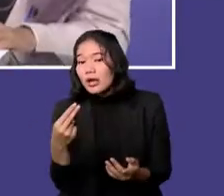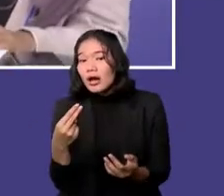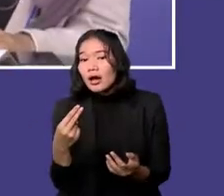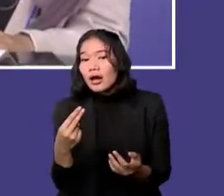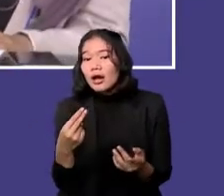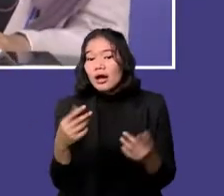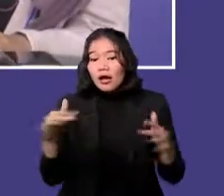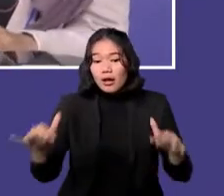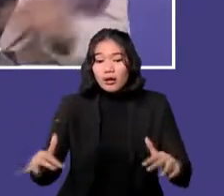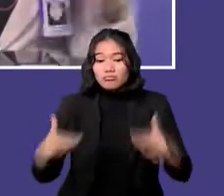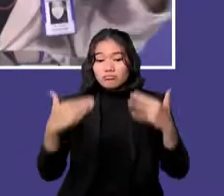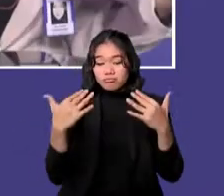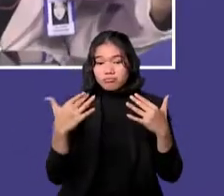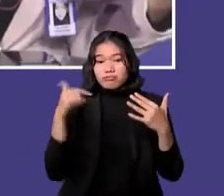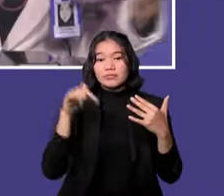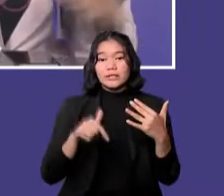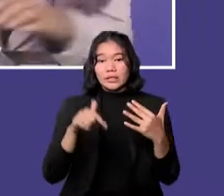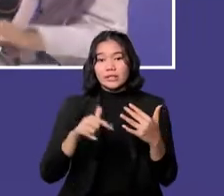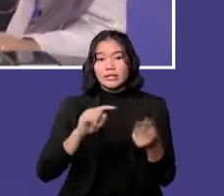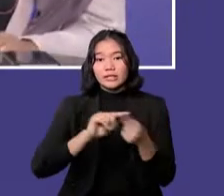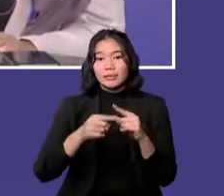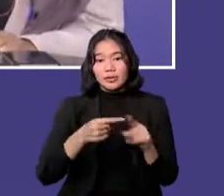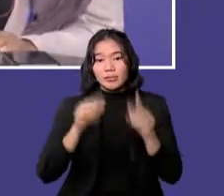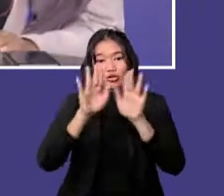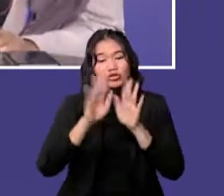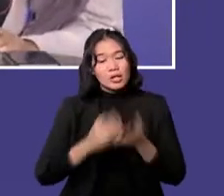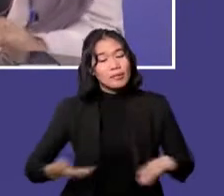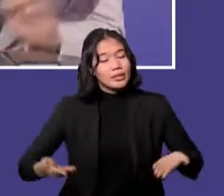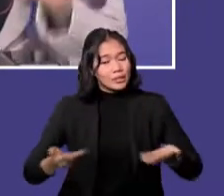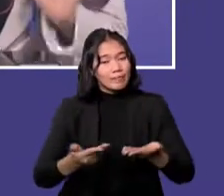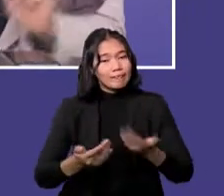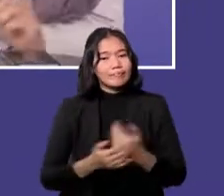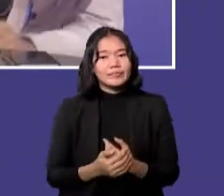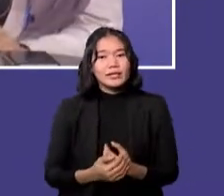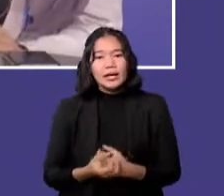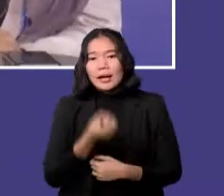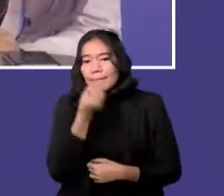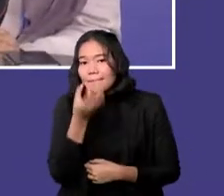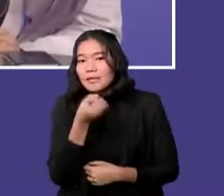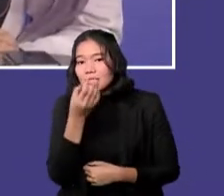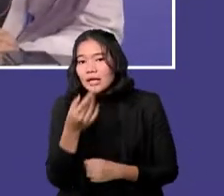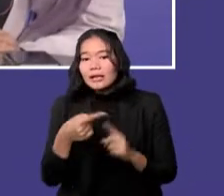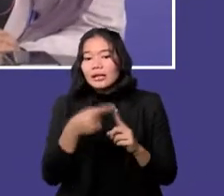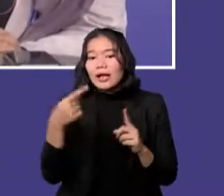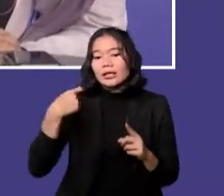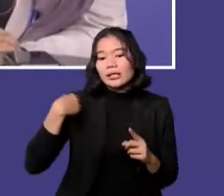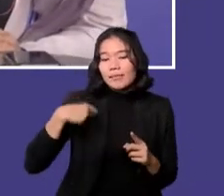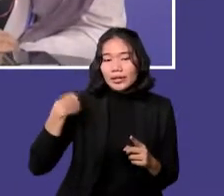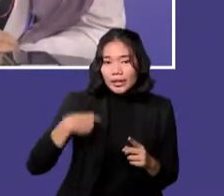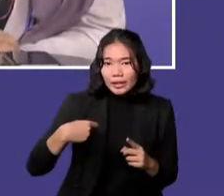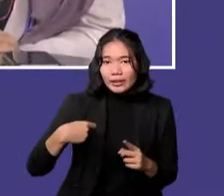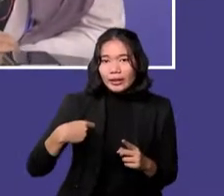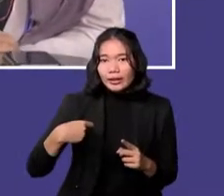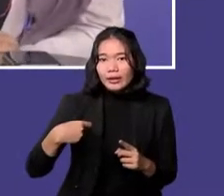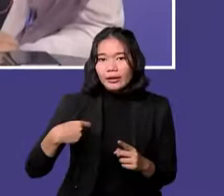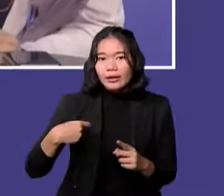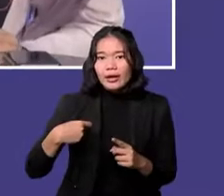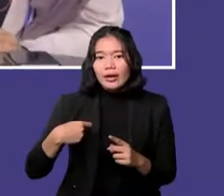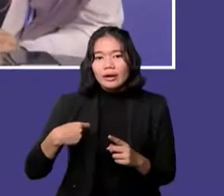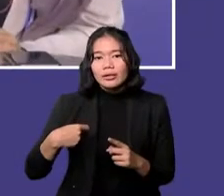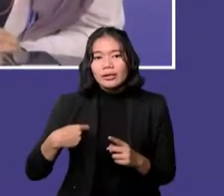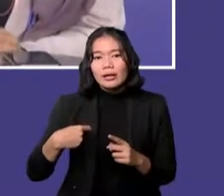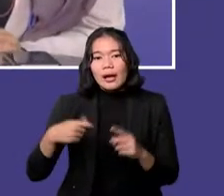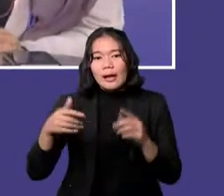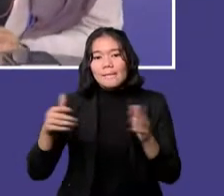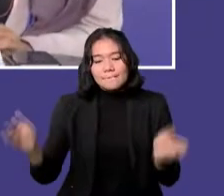sudah bergabung di juga teman-teman di sosial media. Pesan dari Kementerian Pembangunan